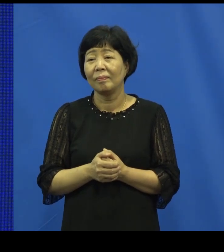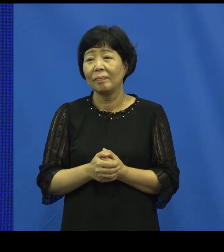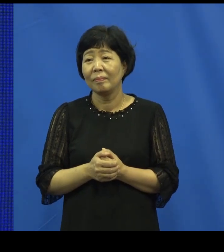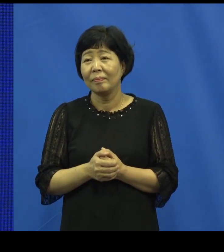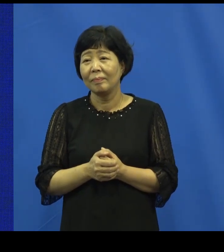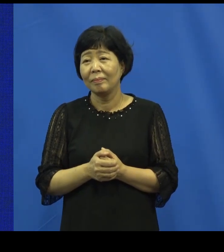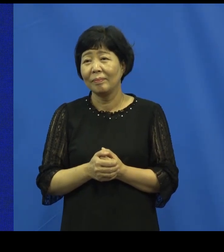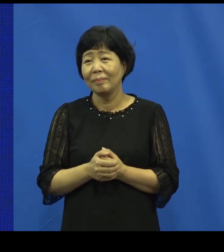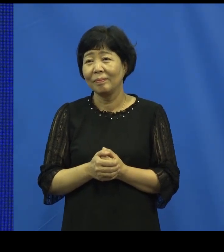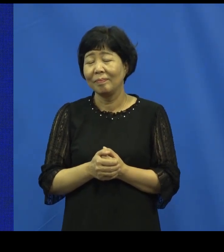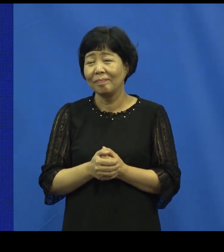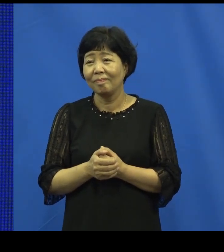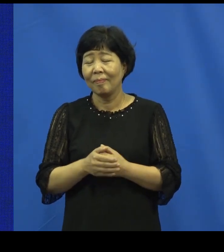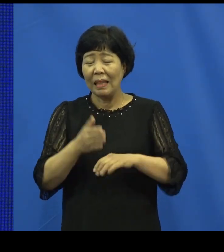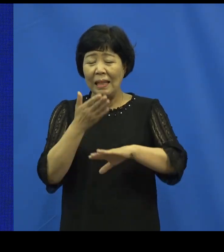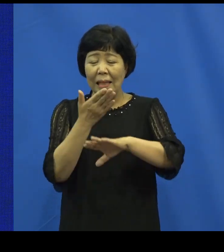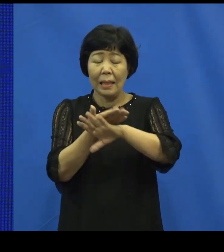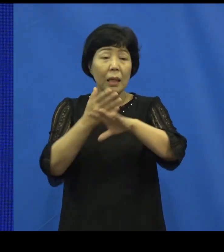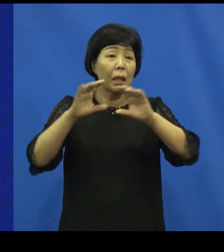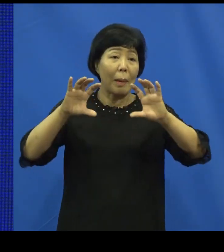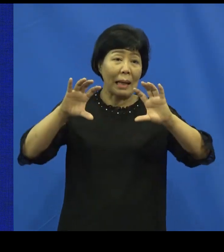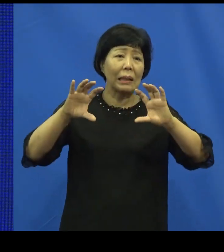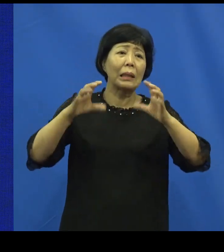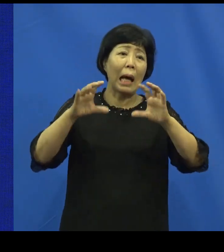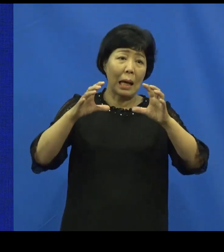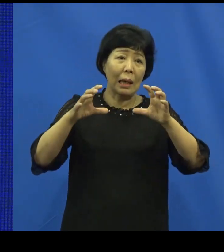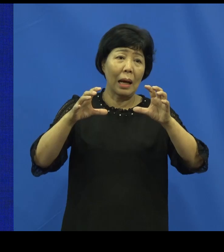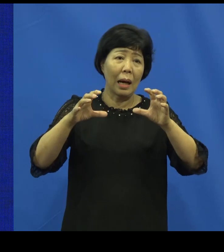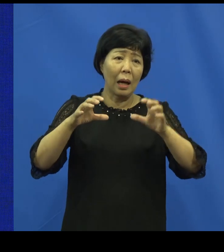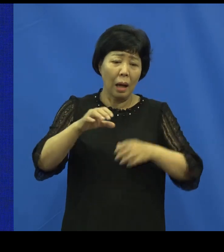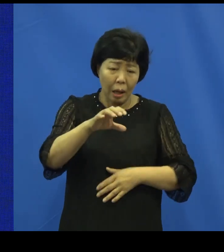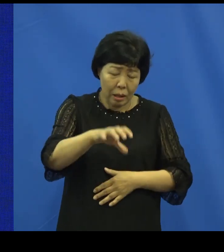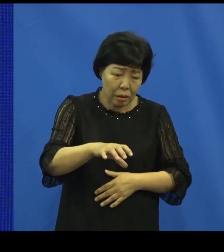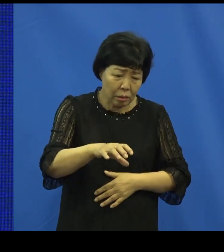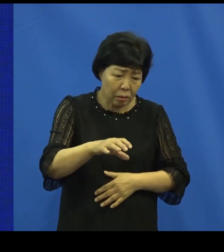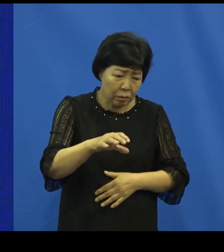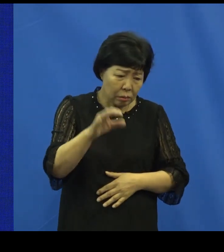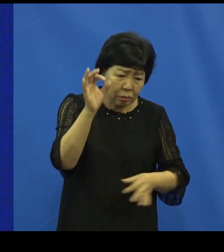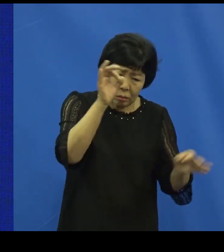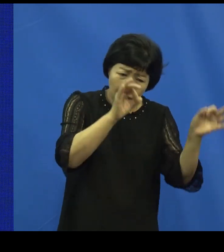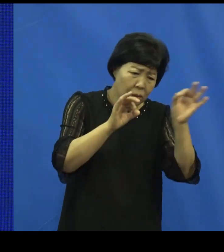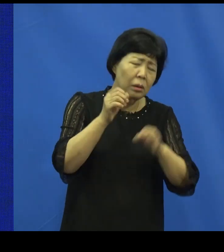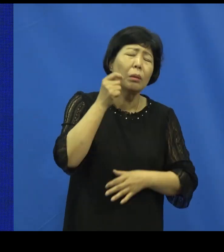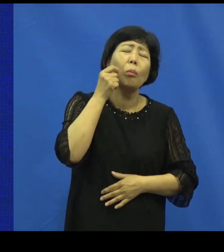그러니까 이 이방의 문화, 이 바벨론에서는 생성될 수 없는 인물이에요.